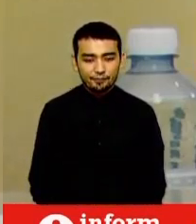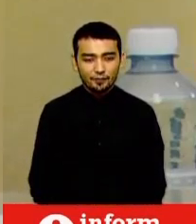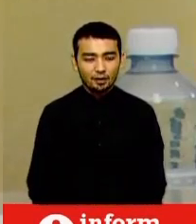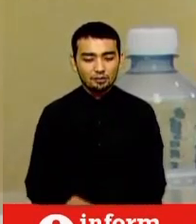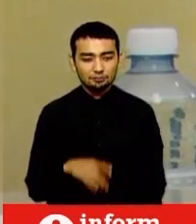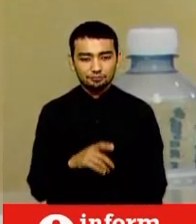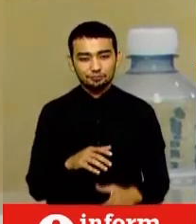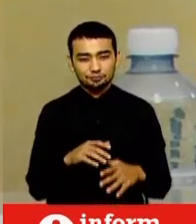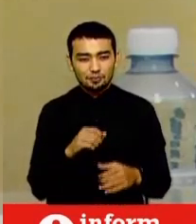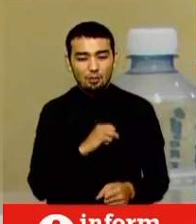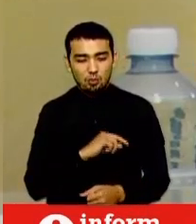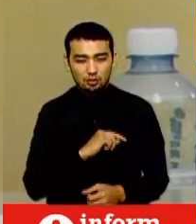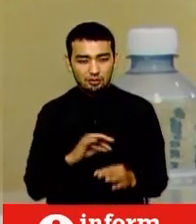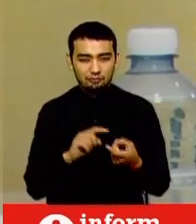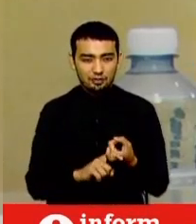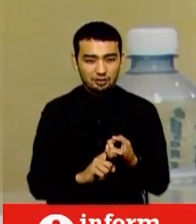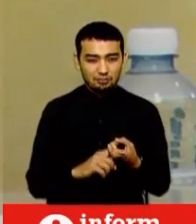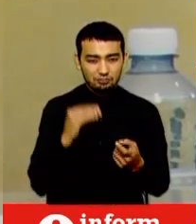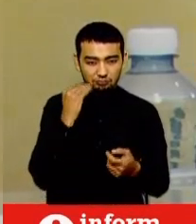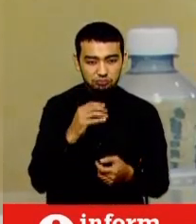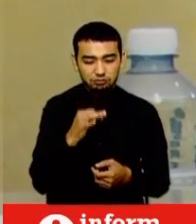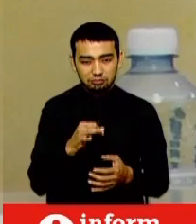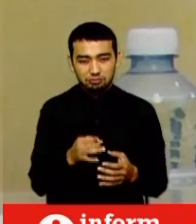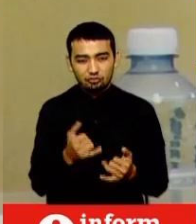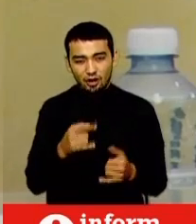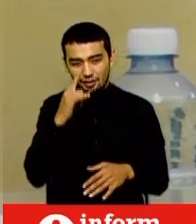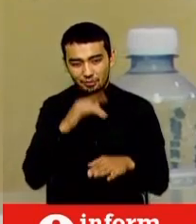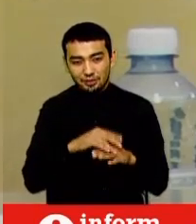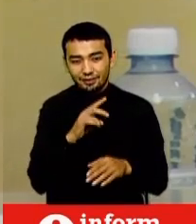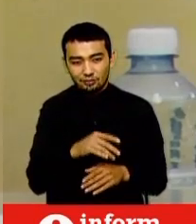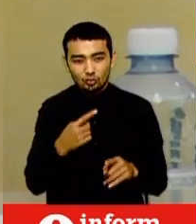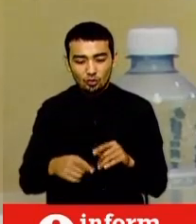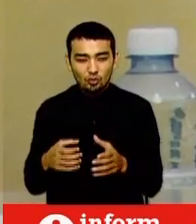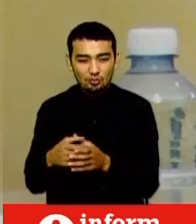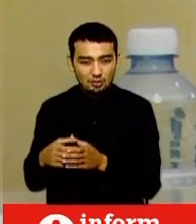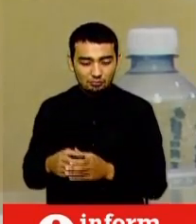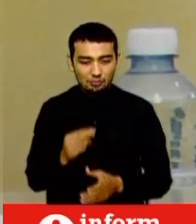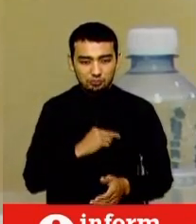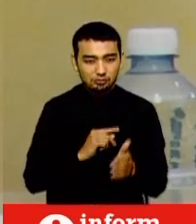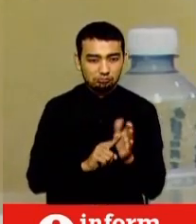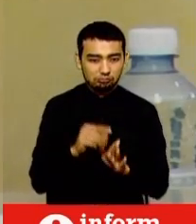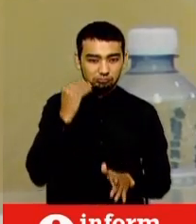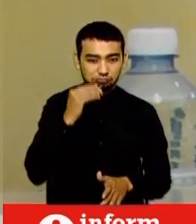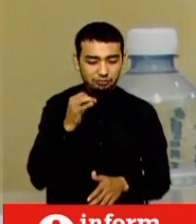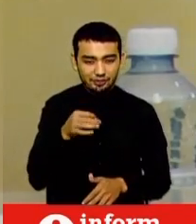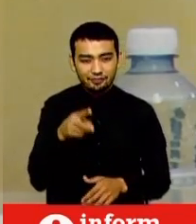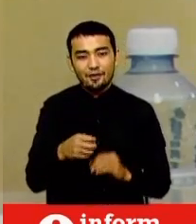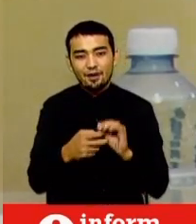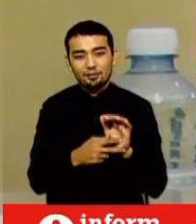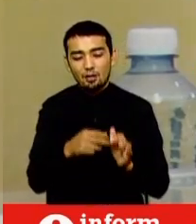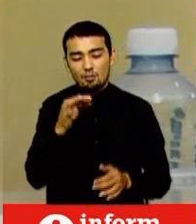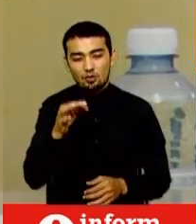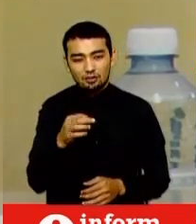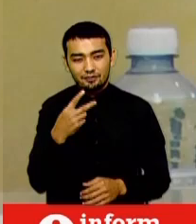Жүйелі жұмыстың нәтижесінде ауыл аймақтарда жұмыс істейтін үкіметтік емес ұйымдардың қатары көбейді. 2018 жылы олардың үлесі 25%